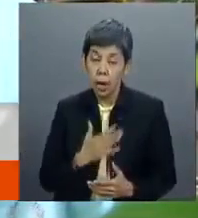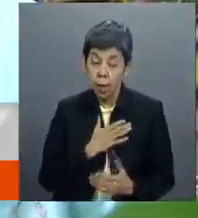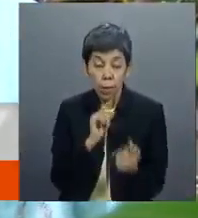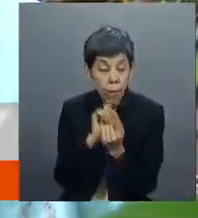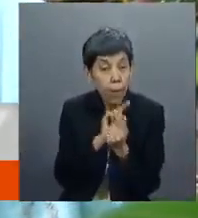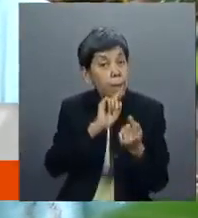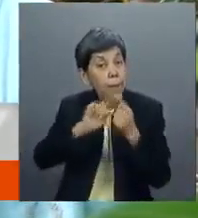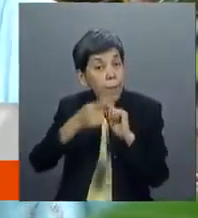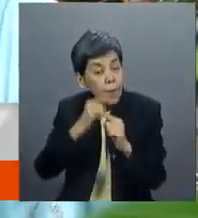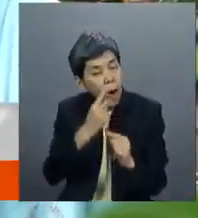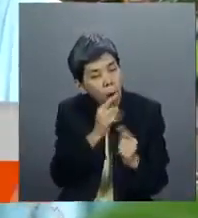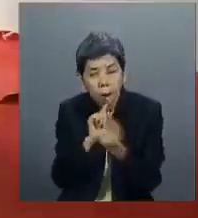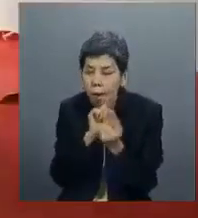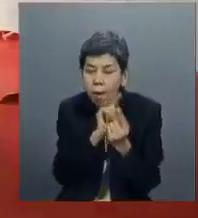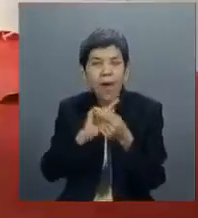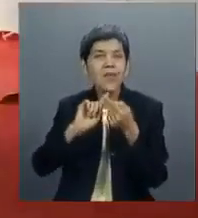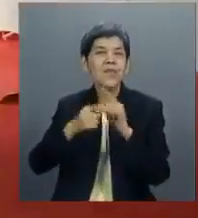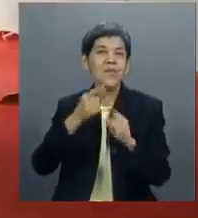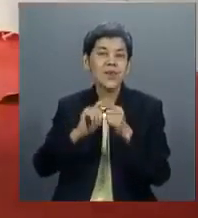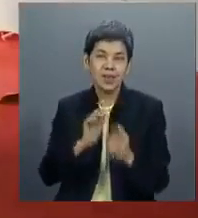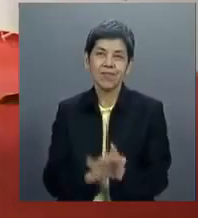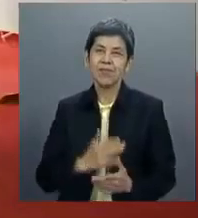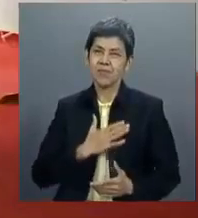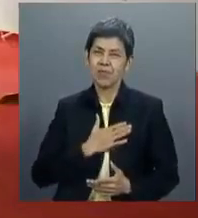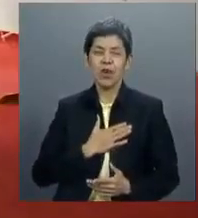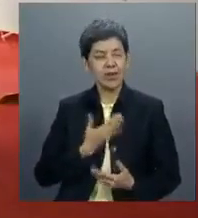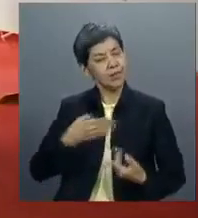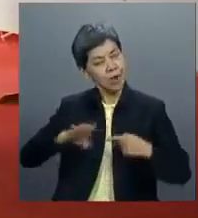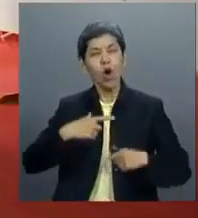พื่อนเพิ่มขึ้นด้วยชอบรำ